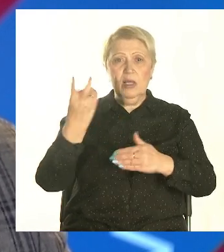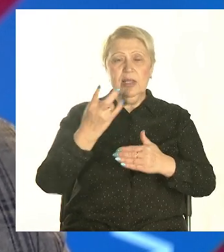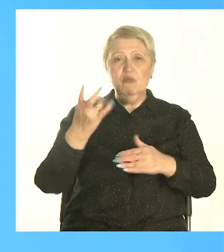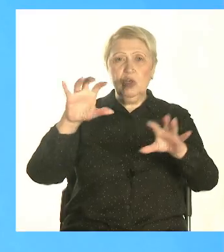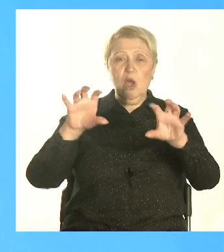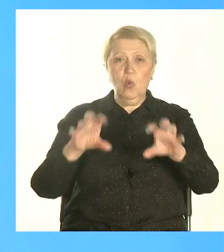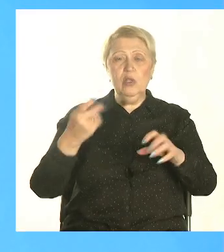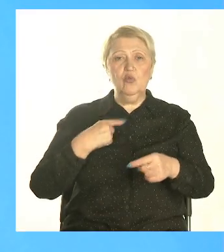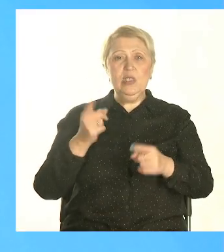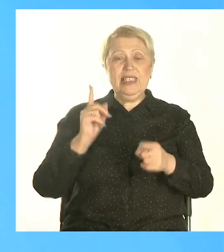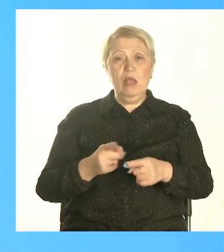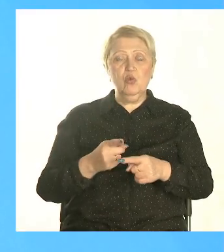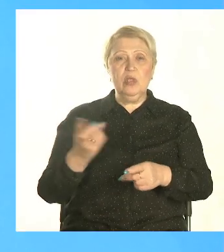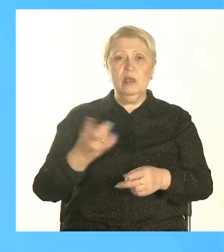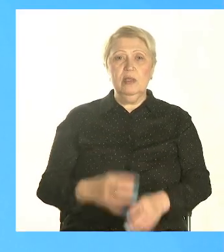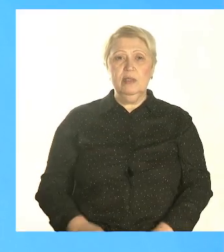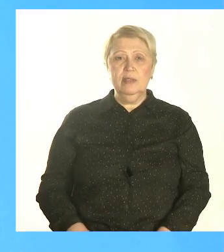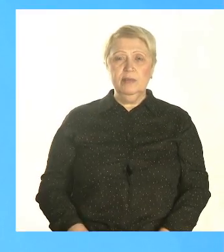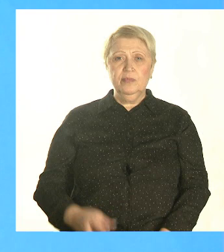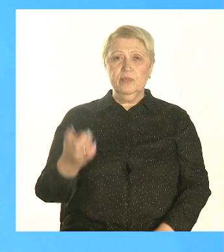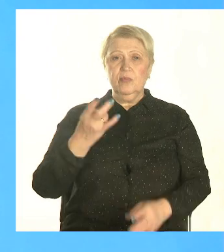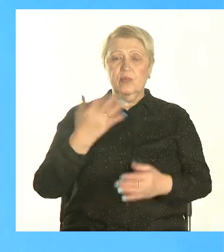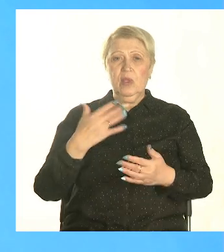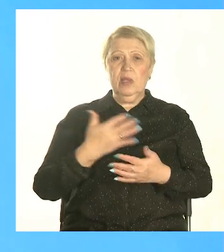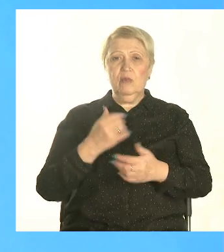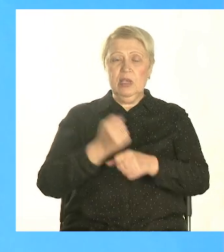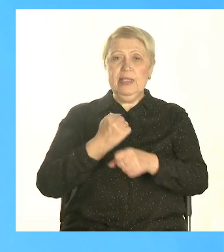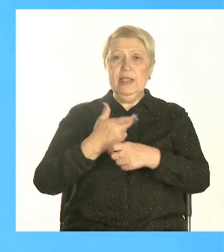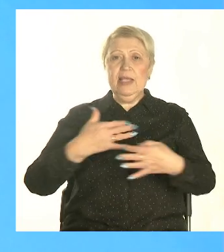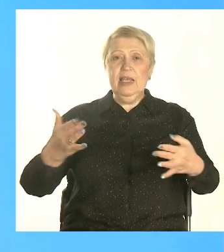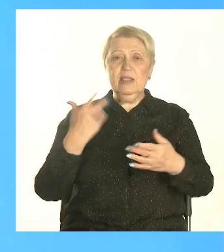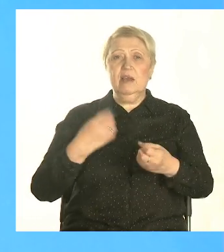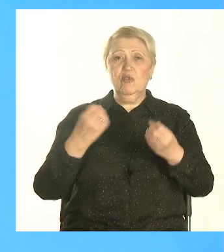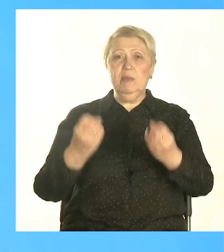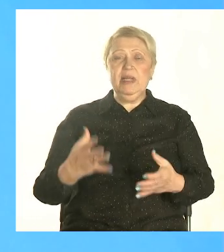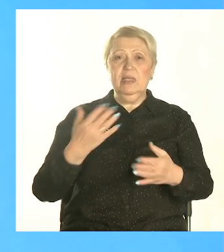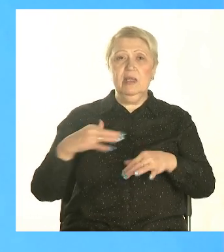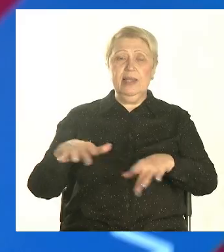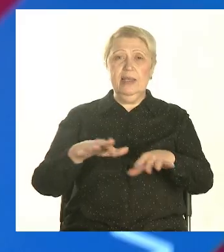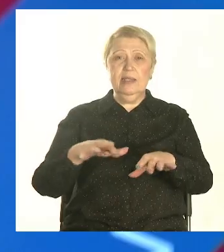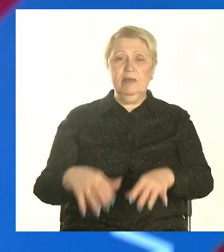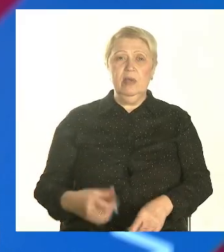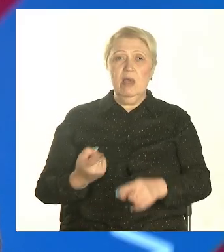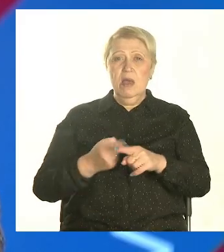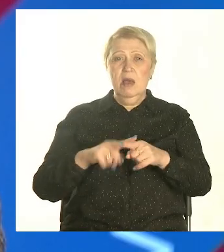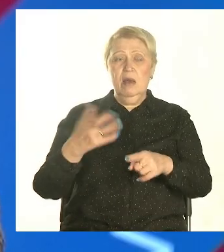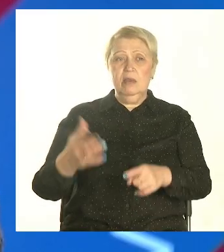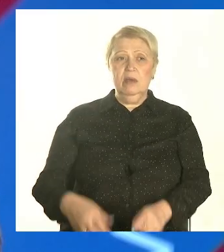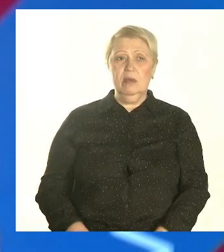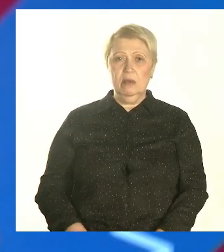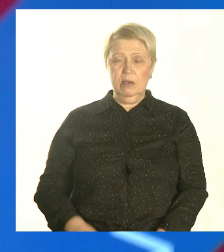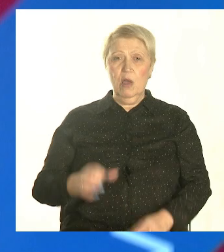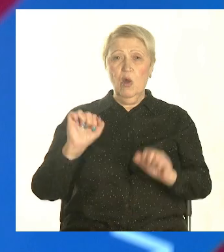необходимо сделать несколько простых действий. В Министерстве жилищно-коммунального хозяйства, ну это Анжелика Валерьевна, я думаю, скажет,